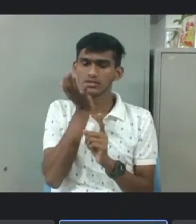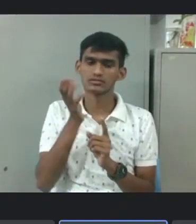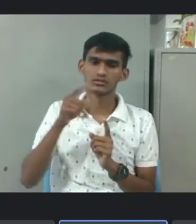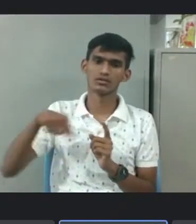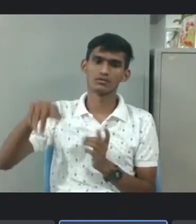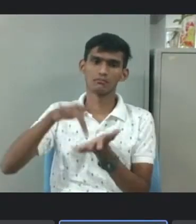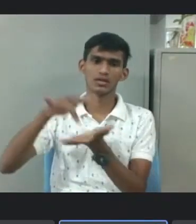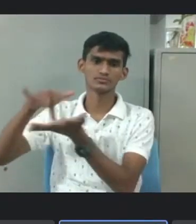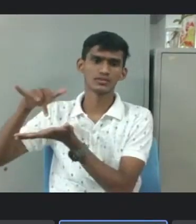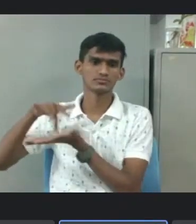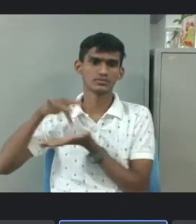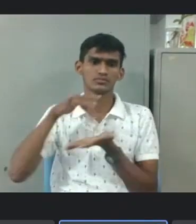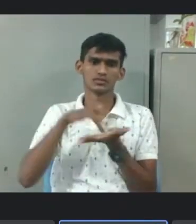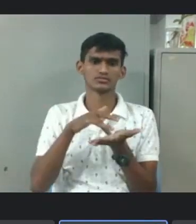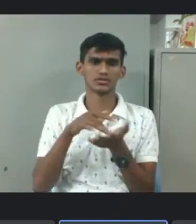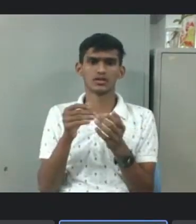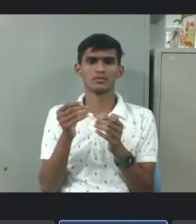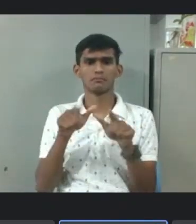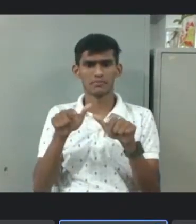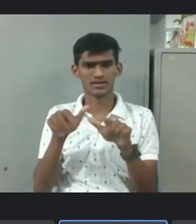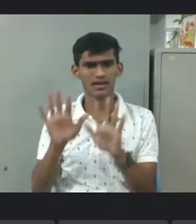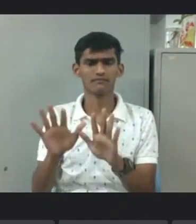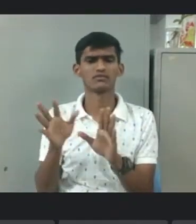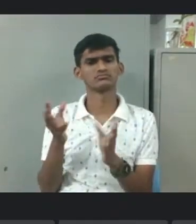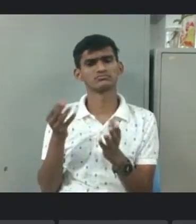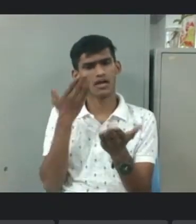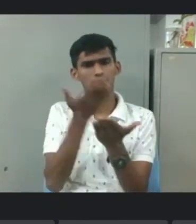ഒരു റെപ്രസെന്റേഷൻ കൊടുത്താൽ നന്നായിരിക്കും അമ്മ.